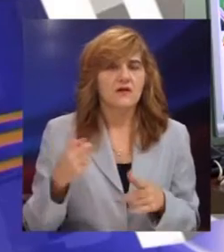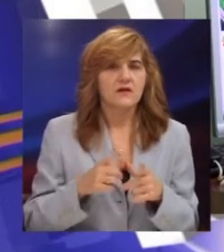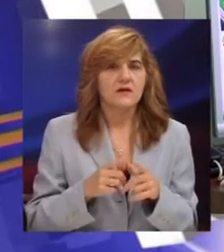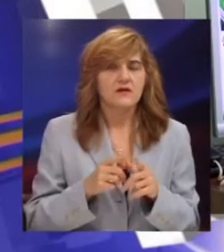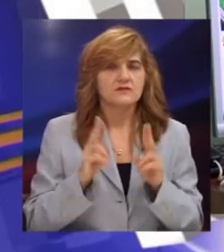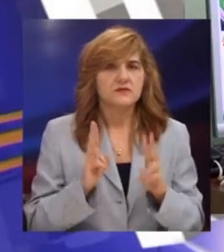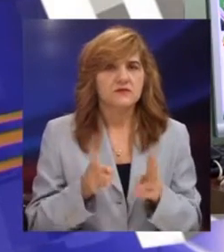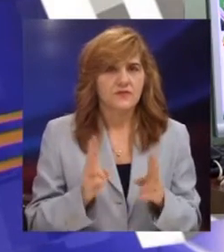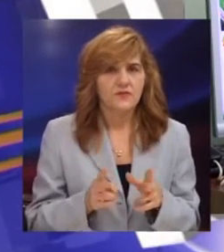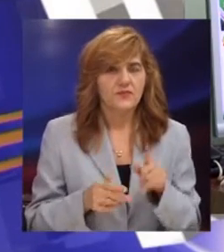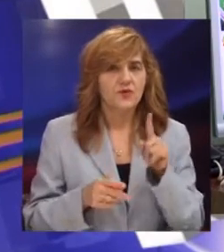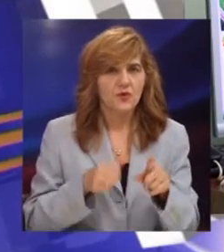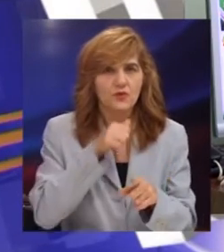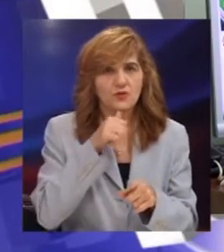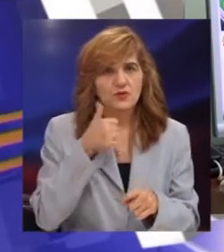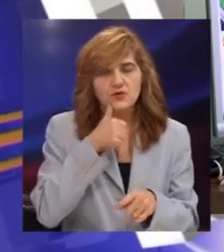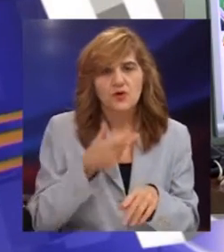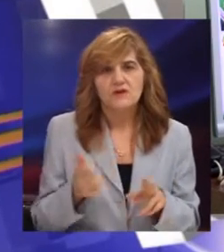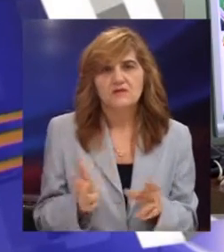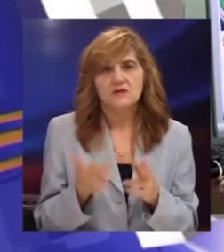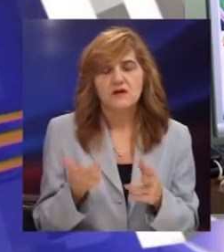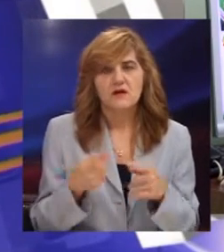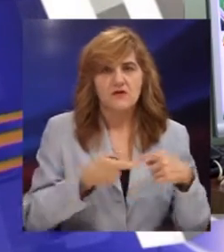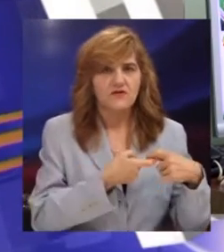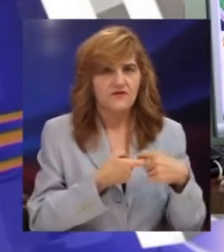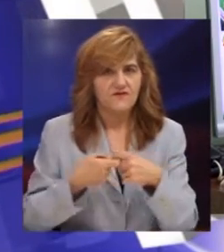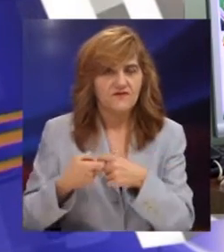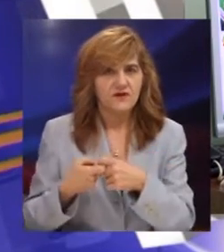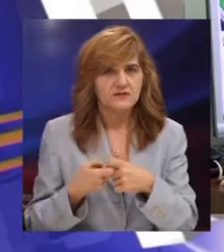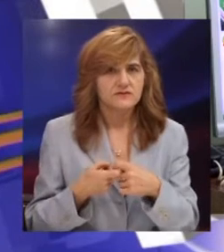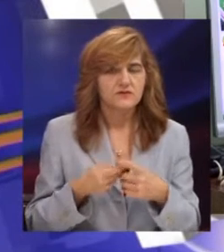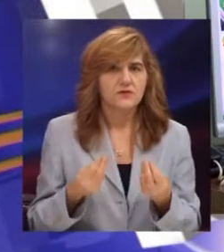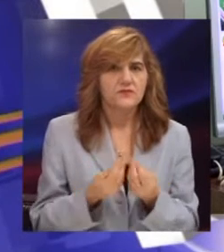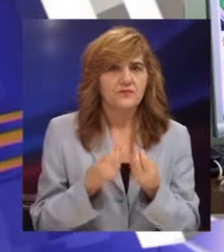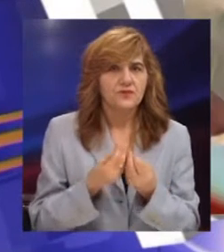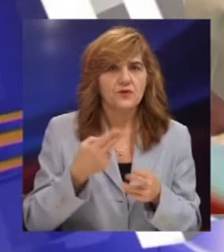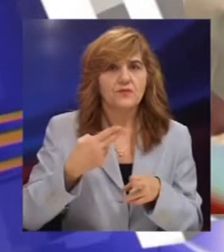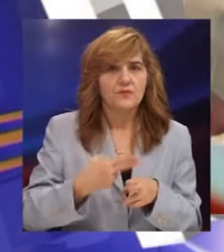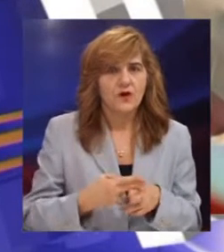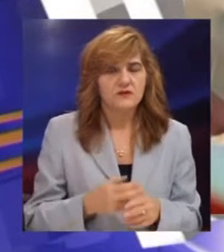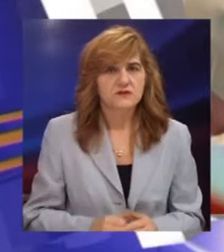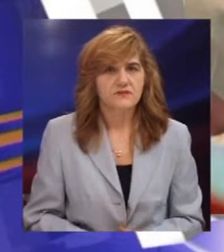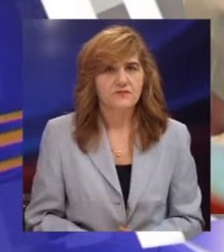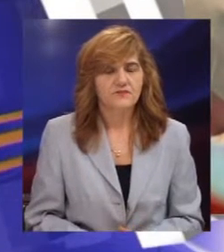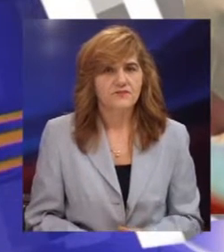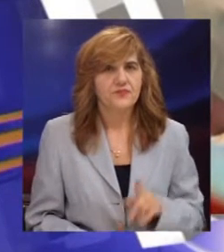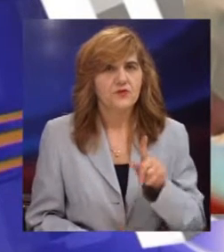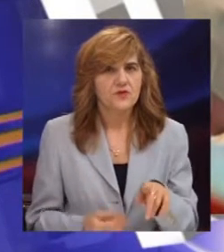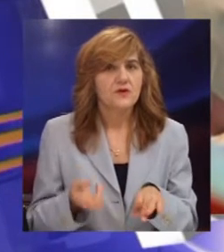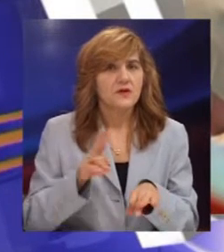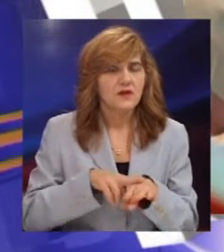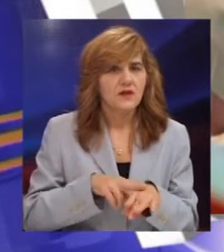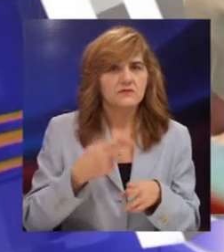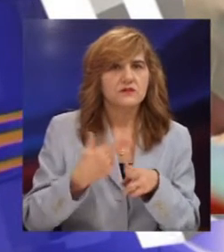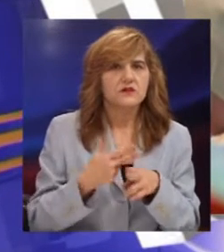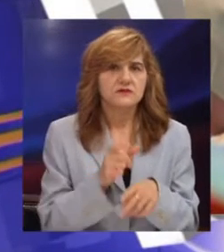različitih radijacija. Znači, to je ono što se najtešnje dovodi u vezu sa nastankom ovih bolesti. Bolesti su najčešće